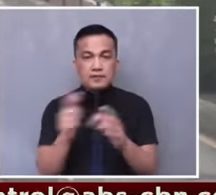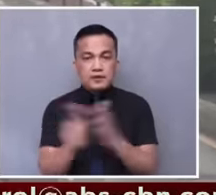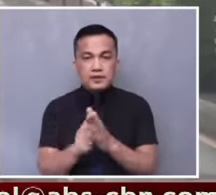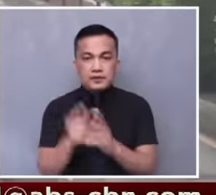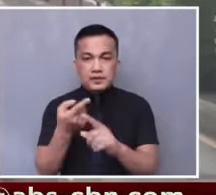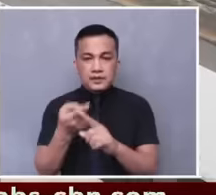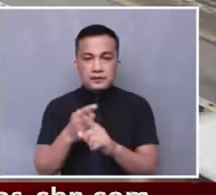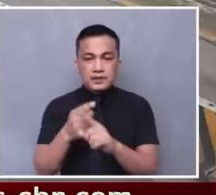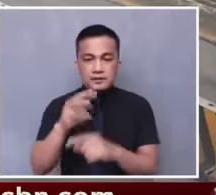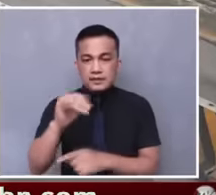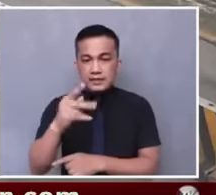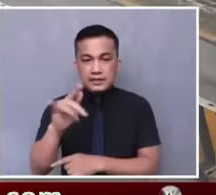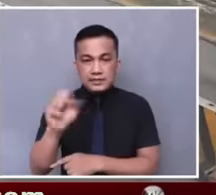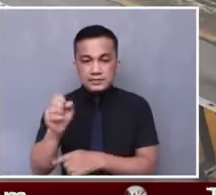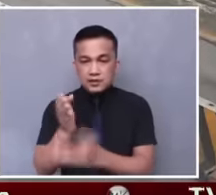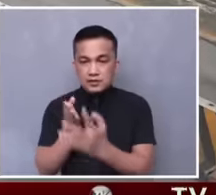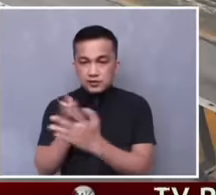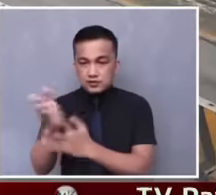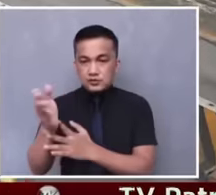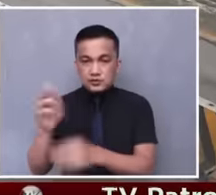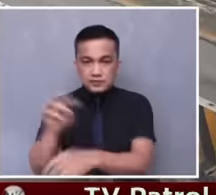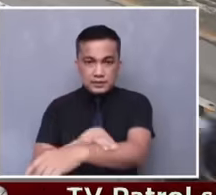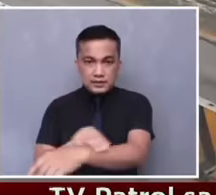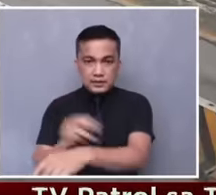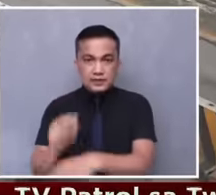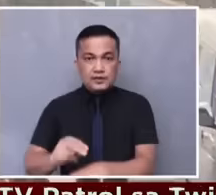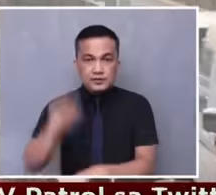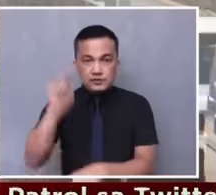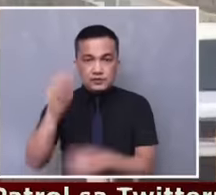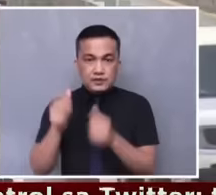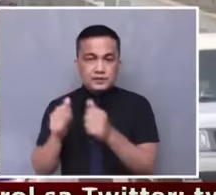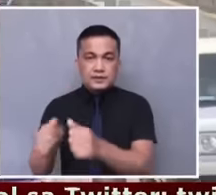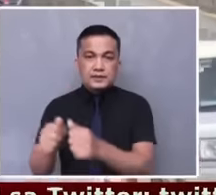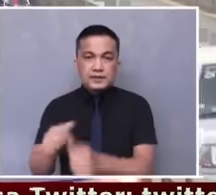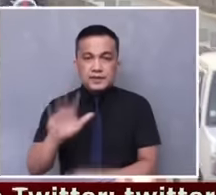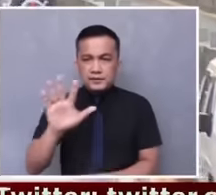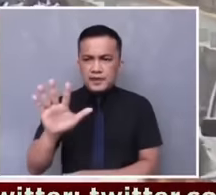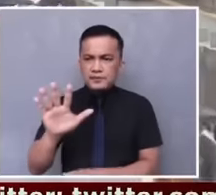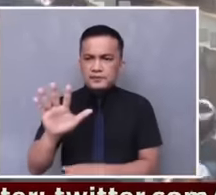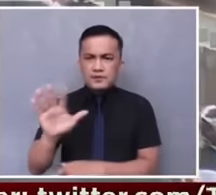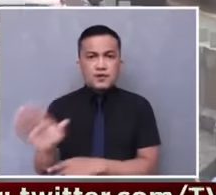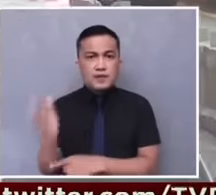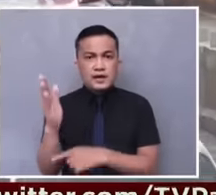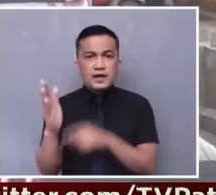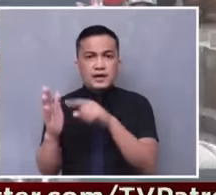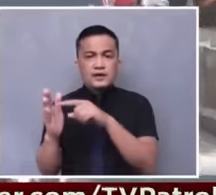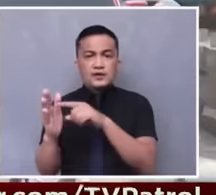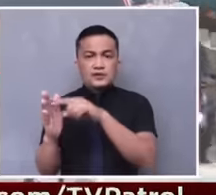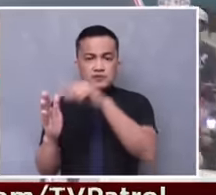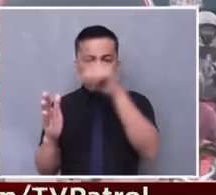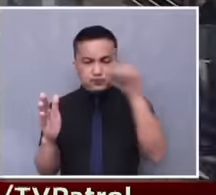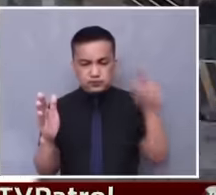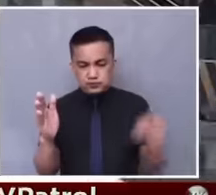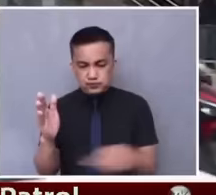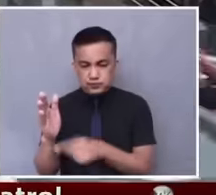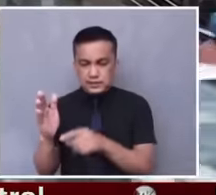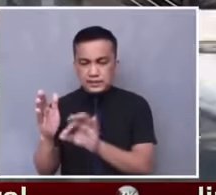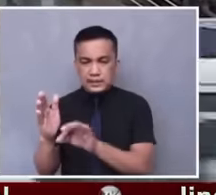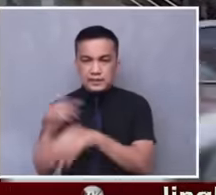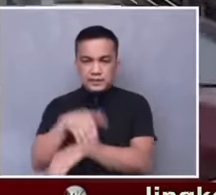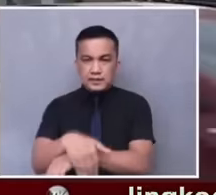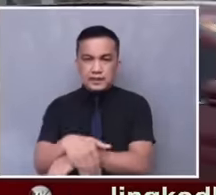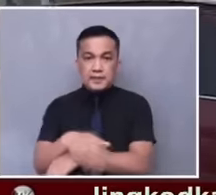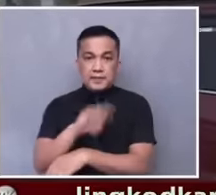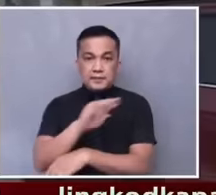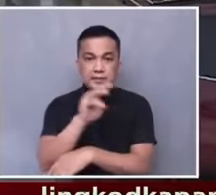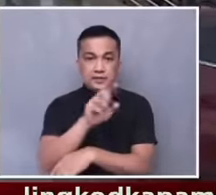Tagos ng Makati hanggang North Avenue, 5 a.m. hanggang 9 p.m. Lunes hanggang Biyernes. Pupurbahan